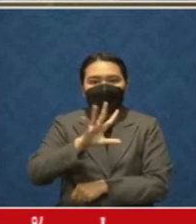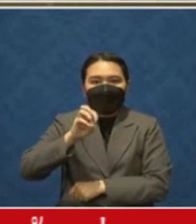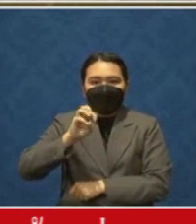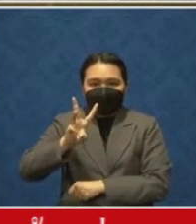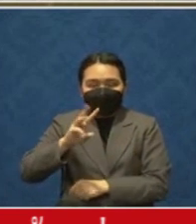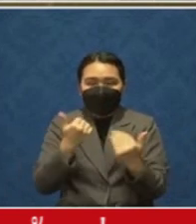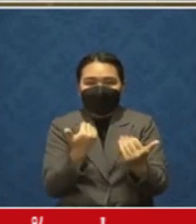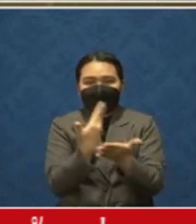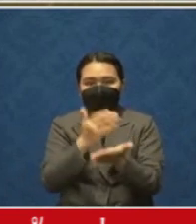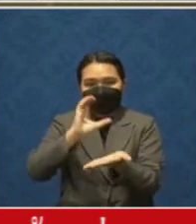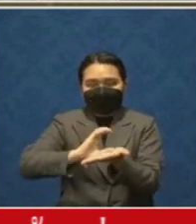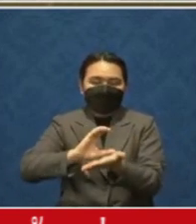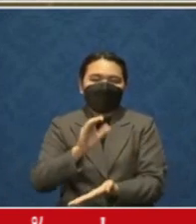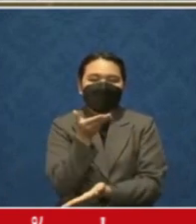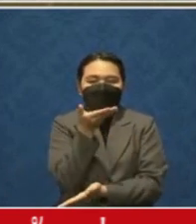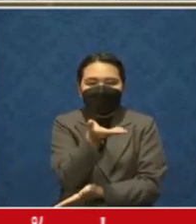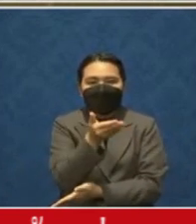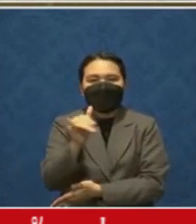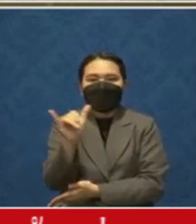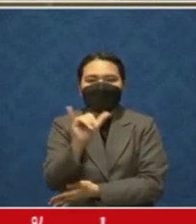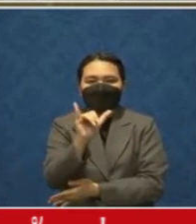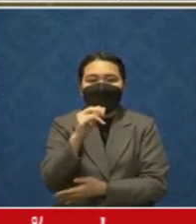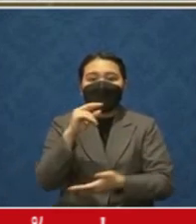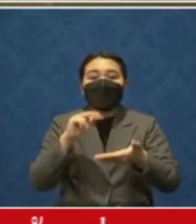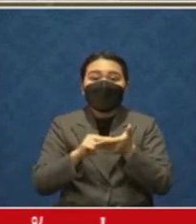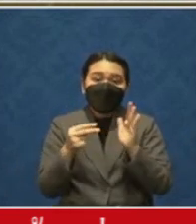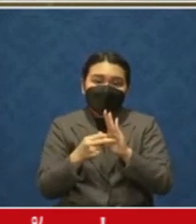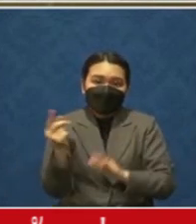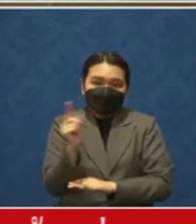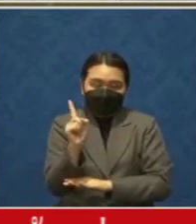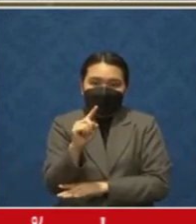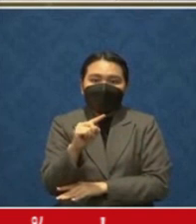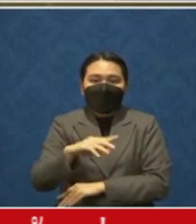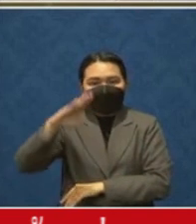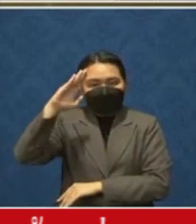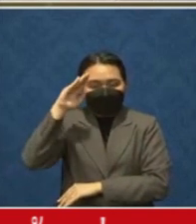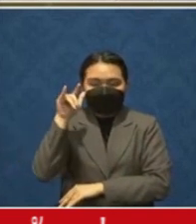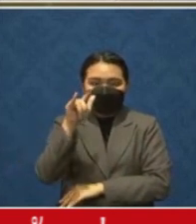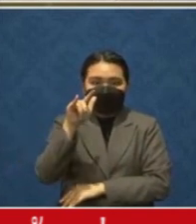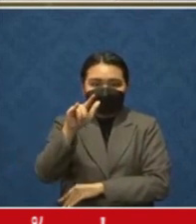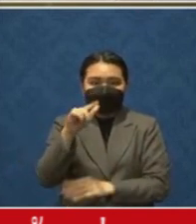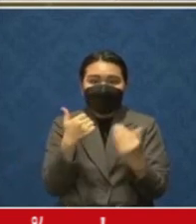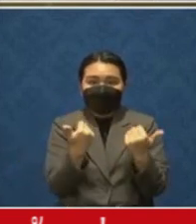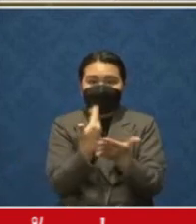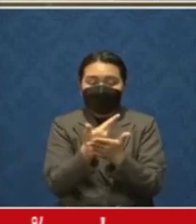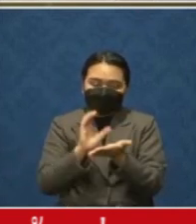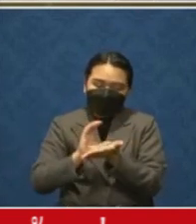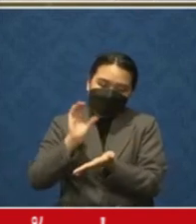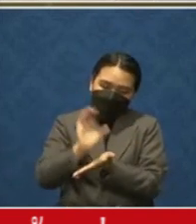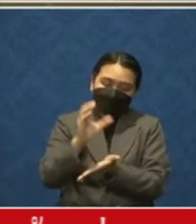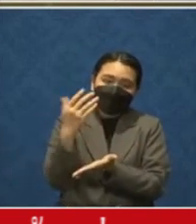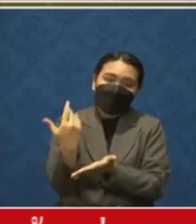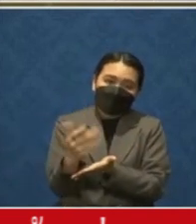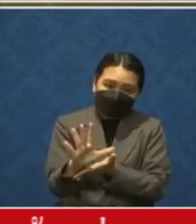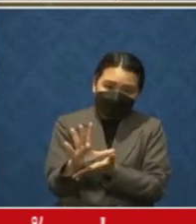ก็ไม่มีการขอตั้งงบประมาณแต่อย่างใดนะครับแสดงให้เห็นว่ากองทัพอากาศนะครับได้เงินไป